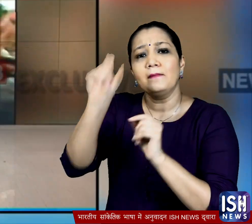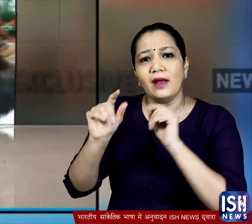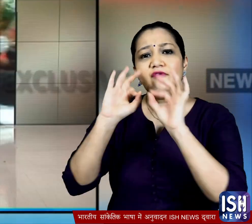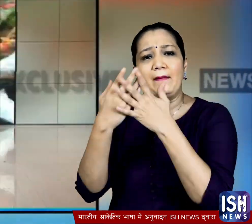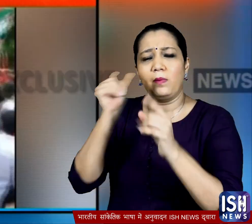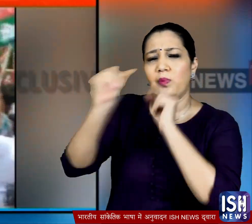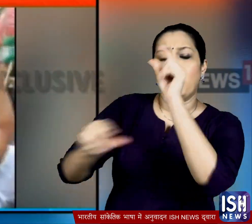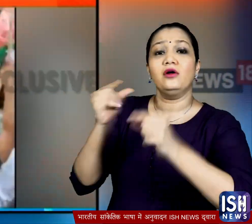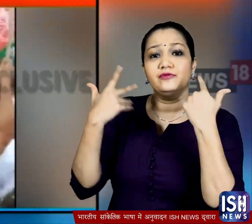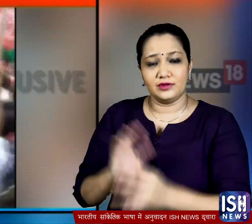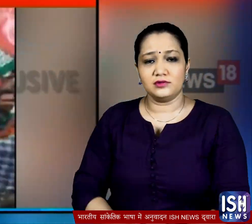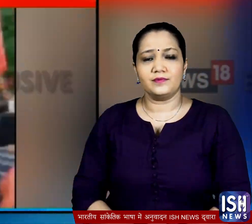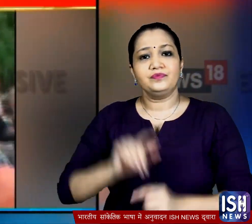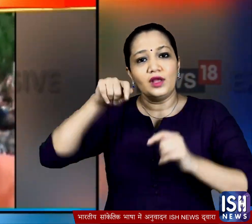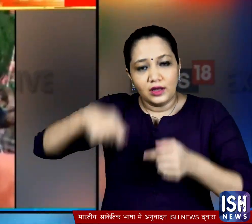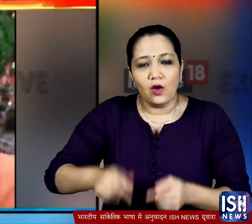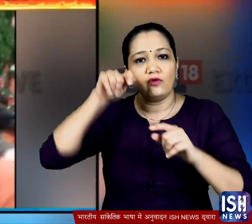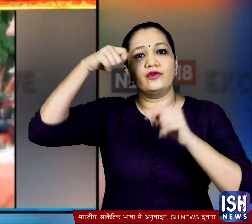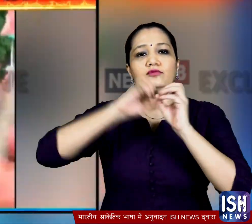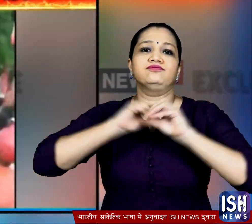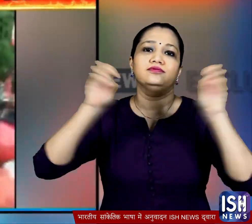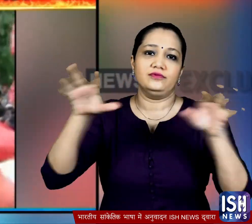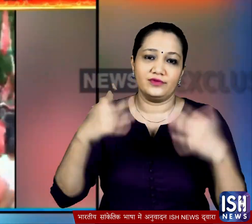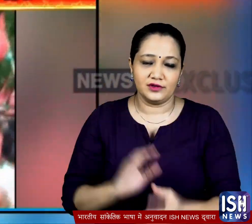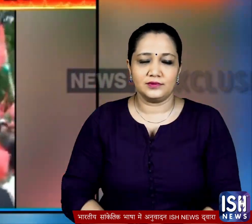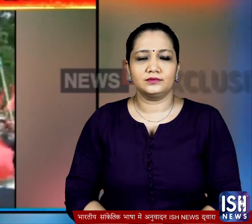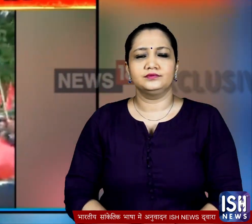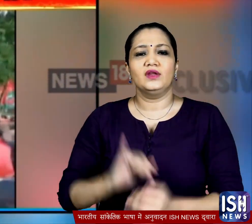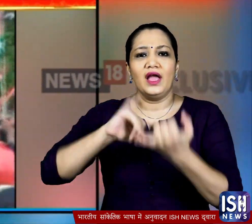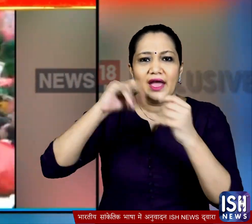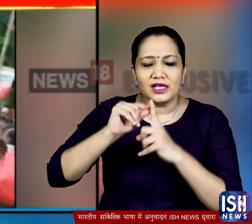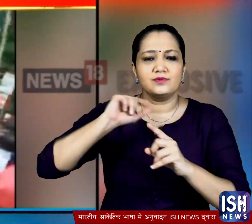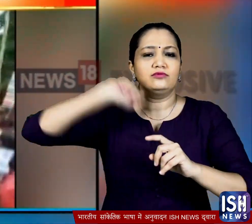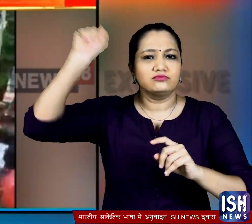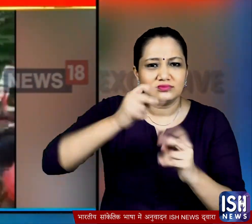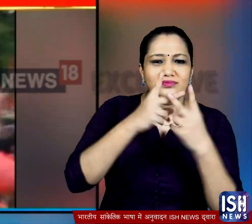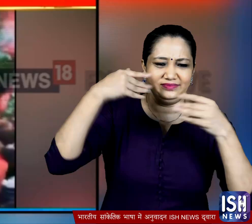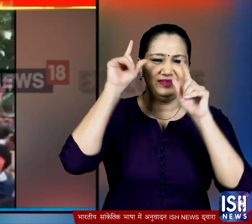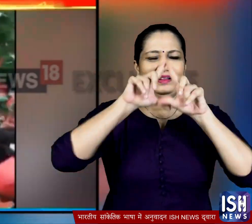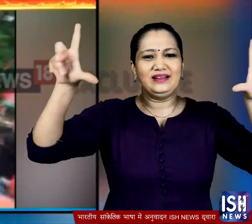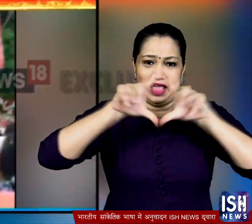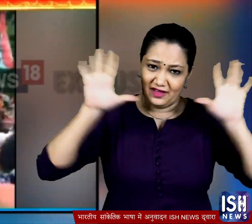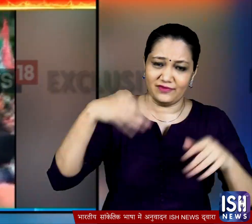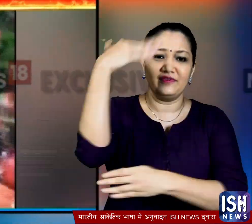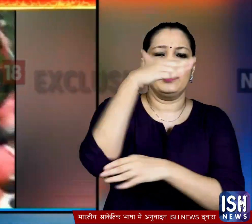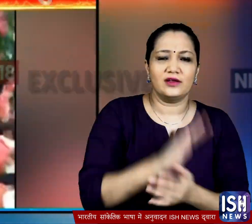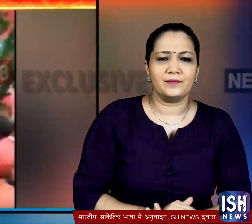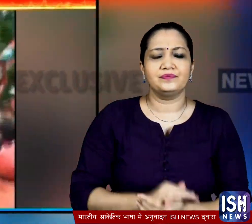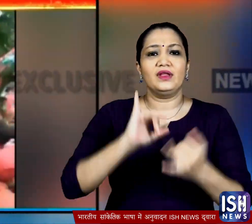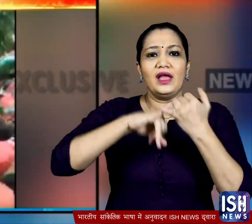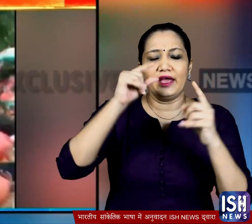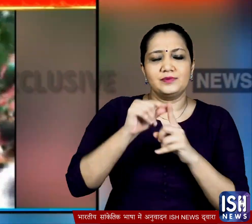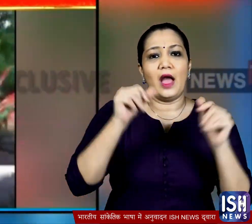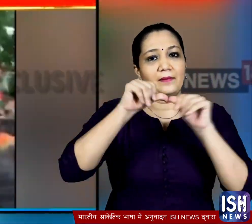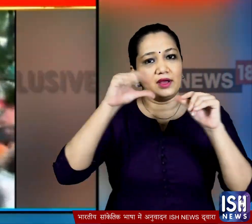था, जिसका वीडियो अब वायरल हो गया, जिसमें कई लोग समाजवादी पार्टी के झंडे के साथ नजर आए। बताया गया कि इस भीड़ में